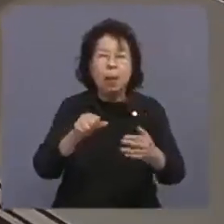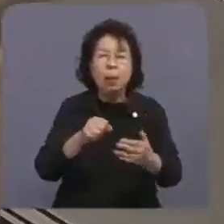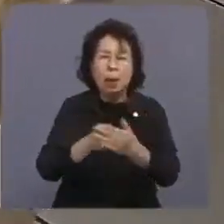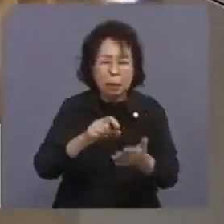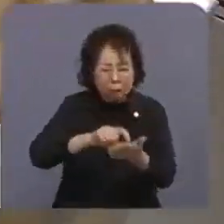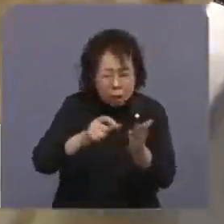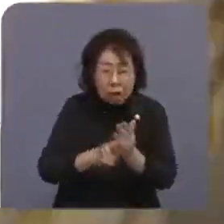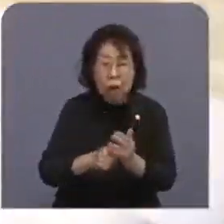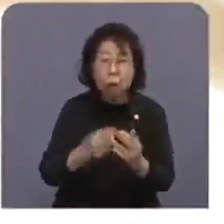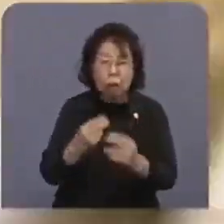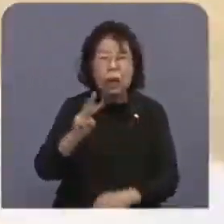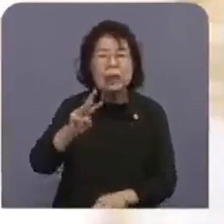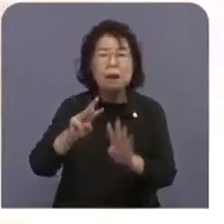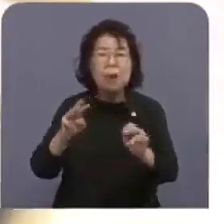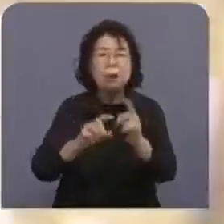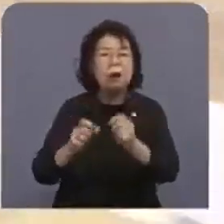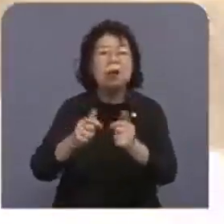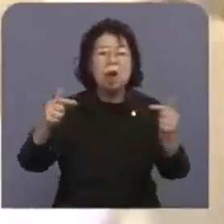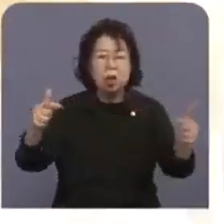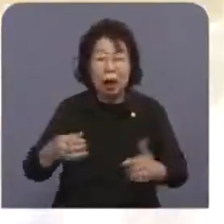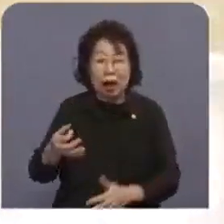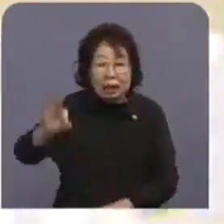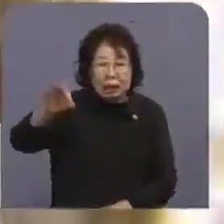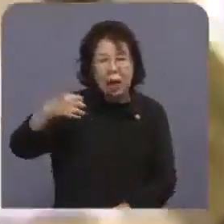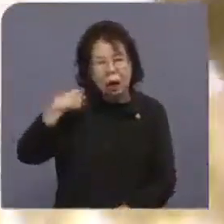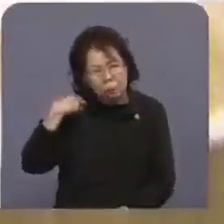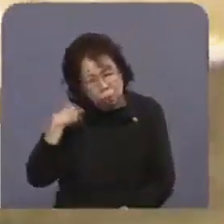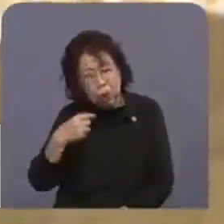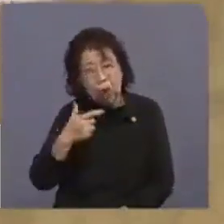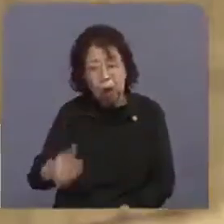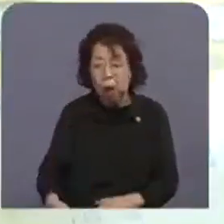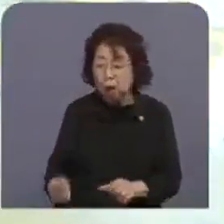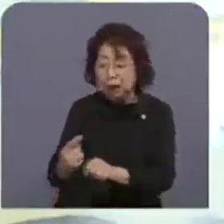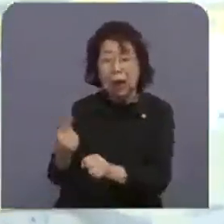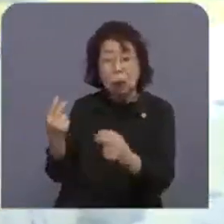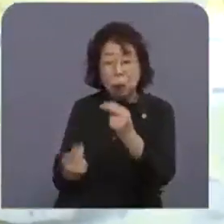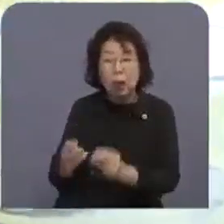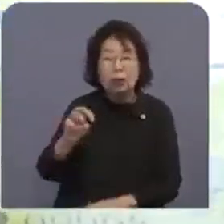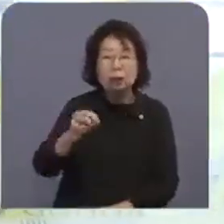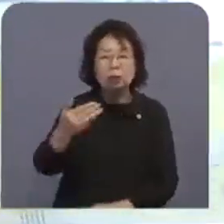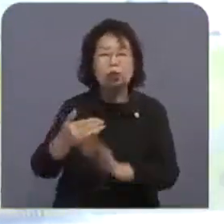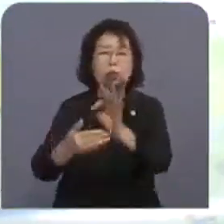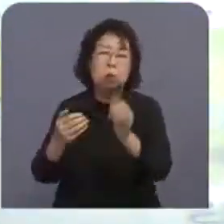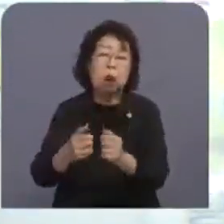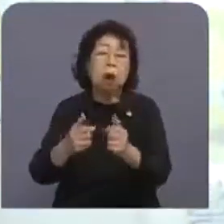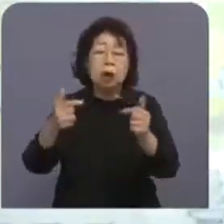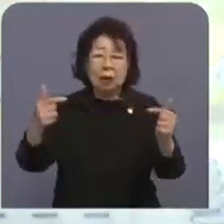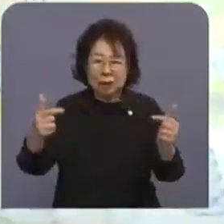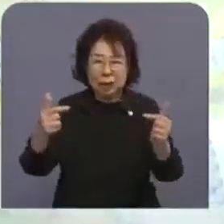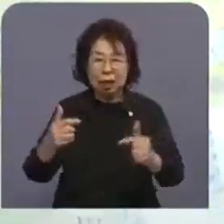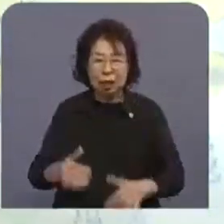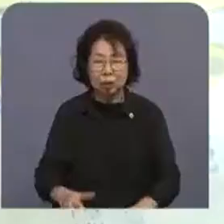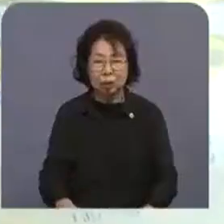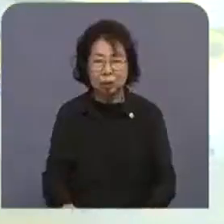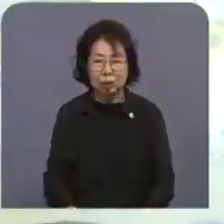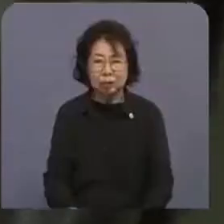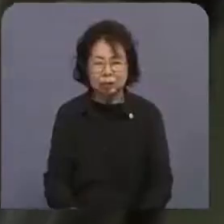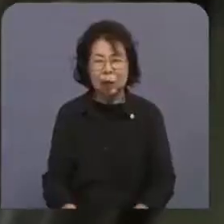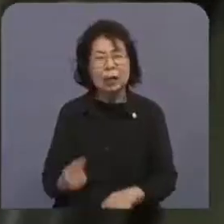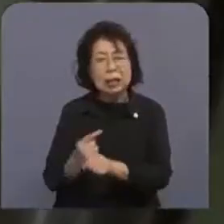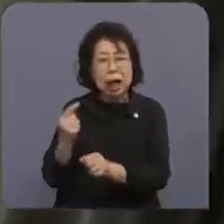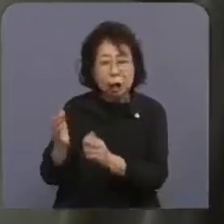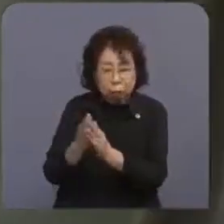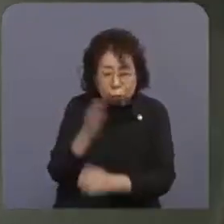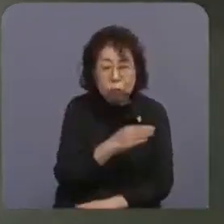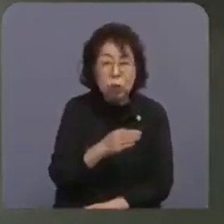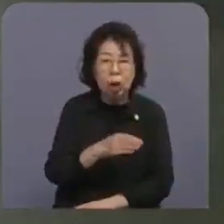세배를 넘었고이자 비용 증가율은 전년도보다 39.9% 증가했습니다 지난해부터